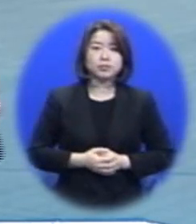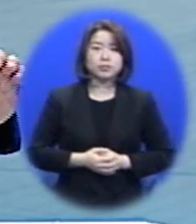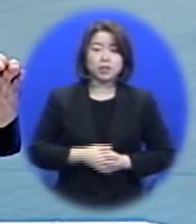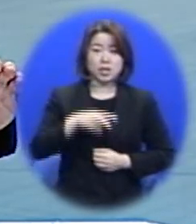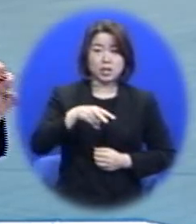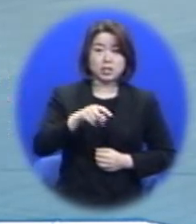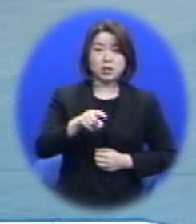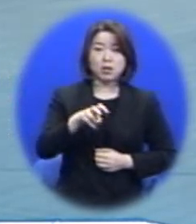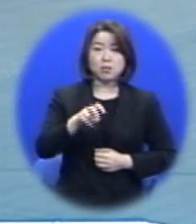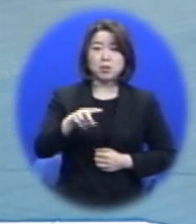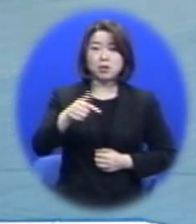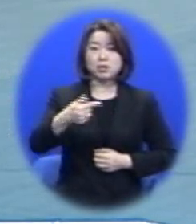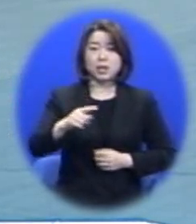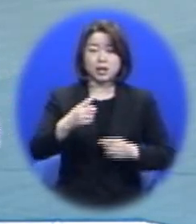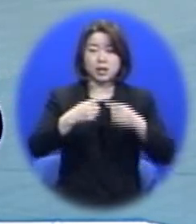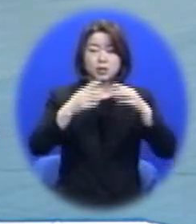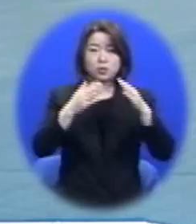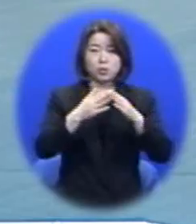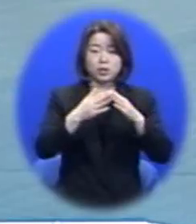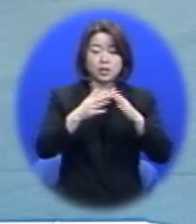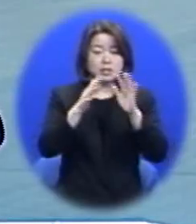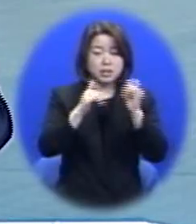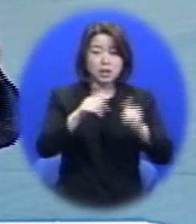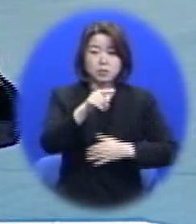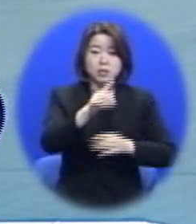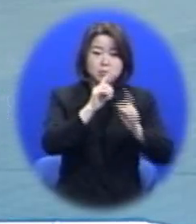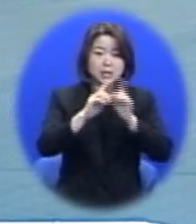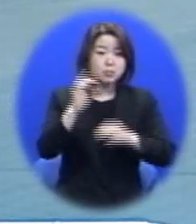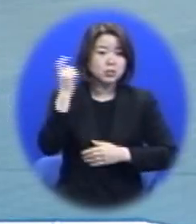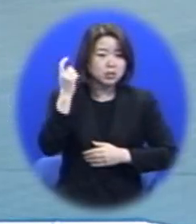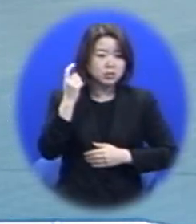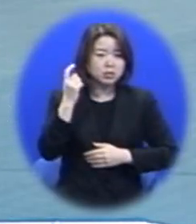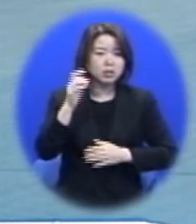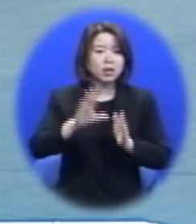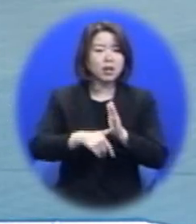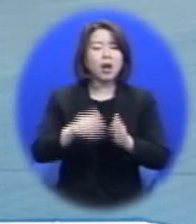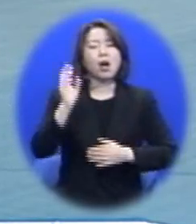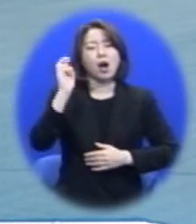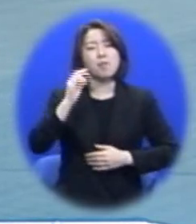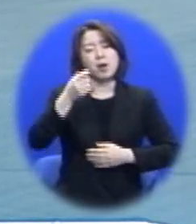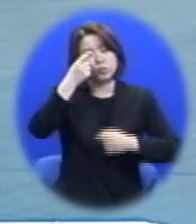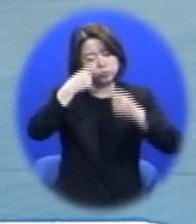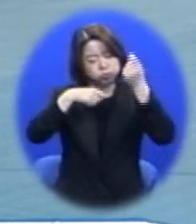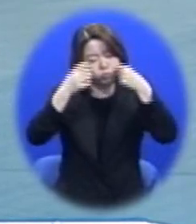서문화 교인들이 이 말씀을 들을 때 아마 그들은 울었을 거예요.